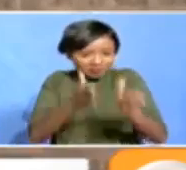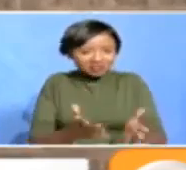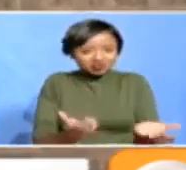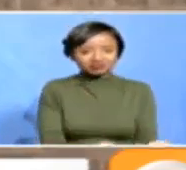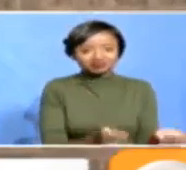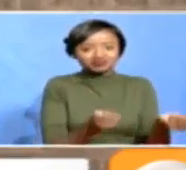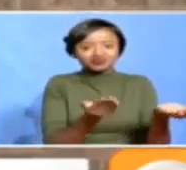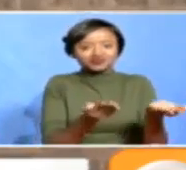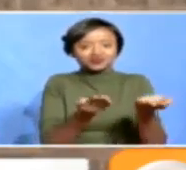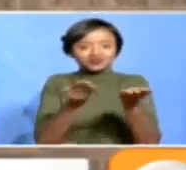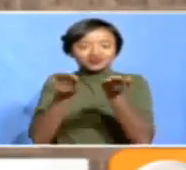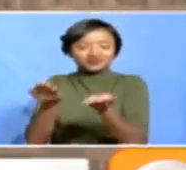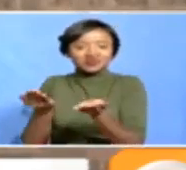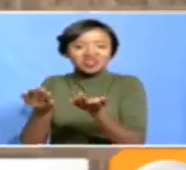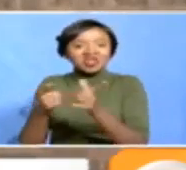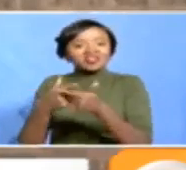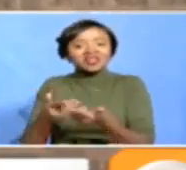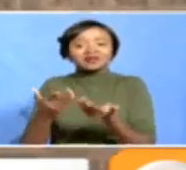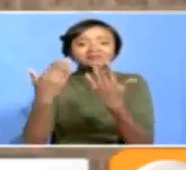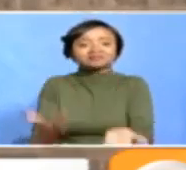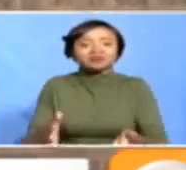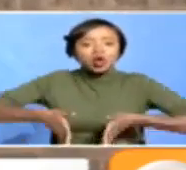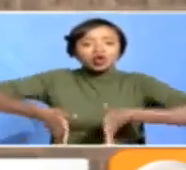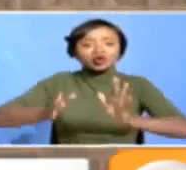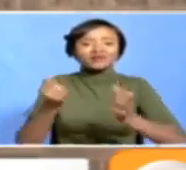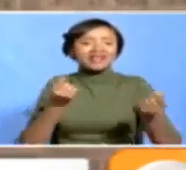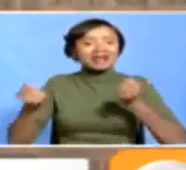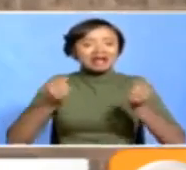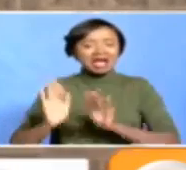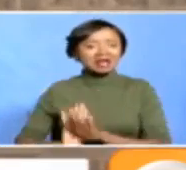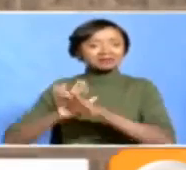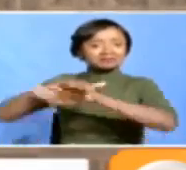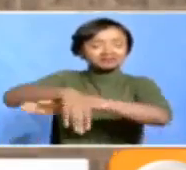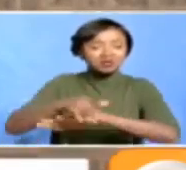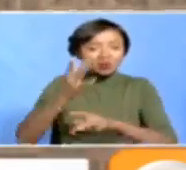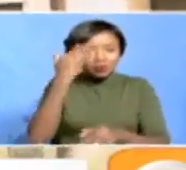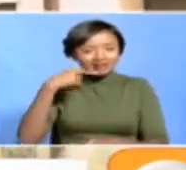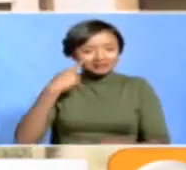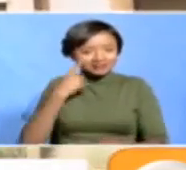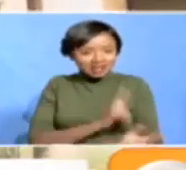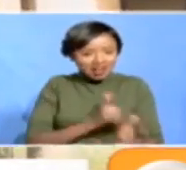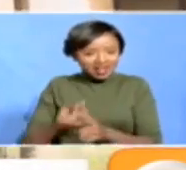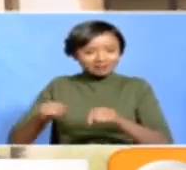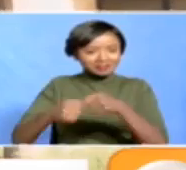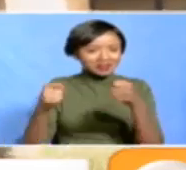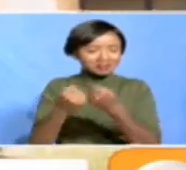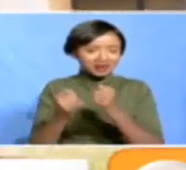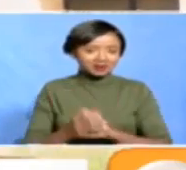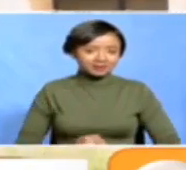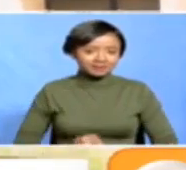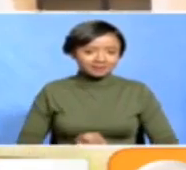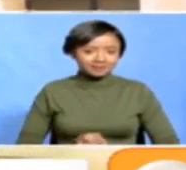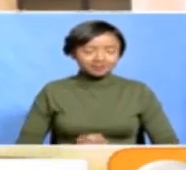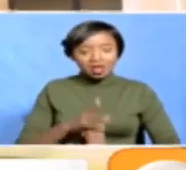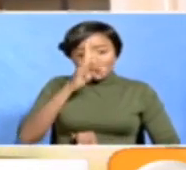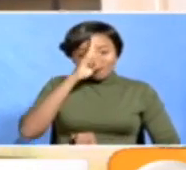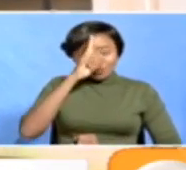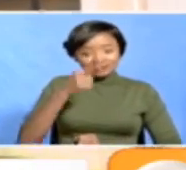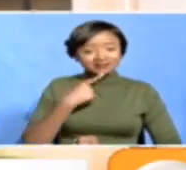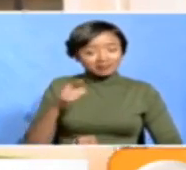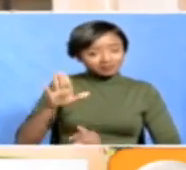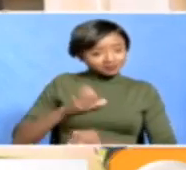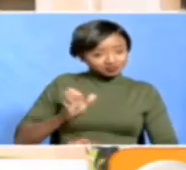kwa barabara, gari ikapita juu yake. So ukiangalia miguu zote mbili zimevunjika. Kulingana na maafisa wa polisi, mwili wa